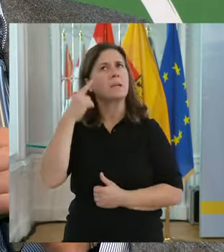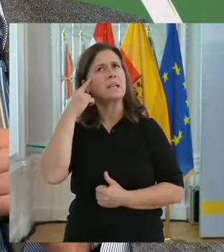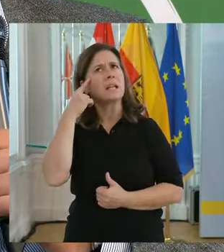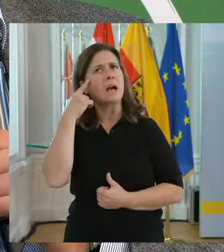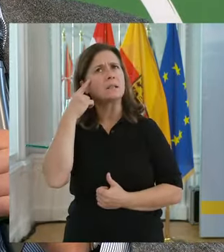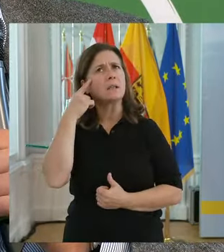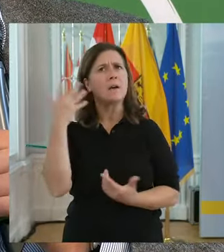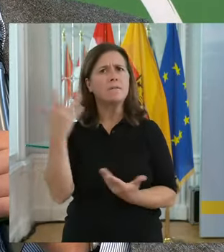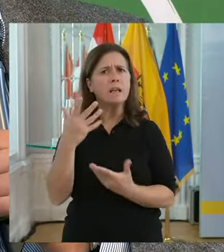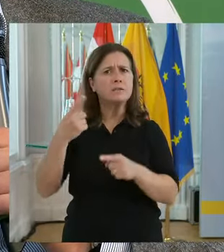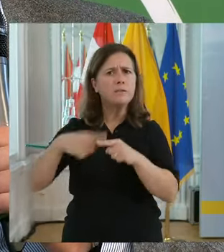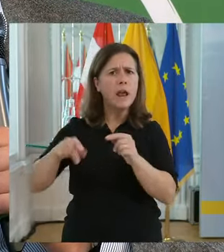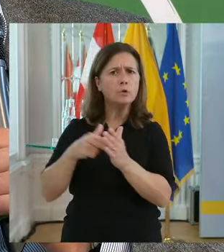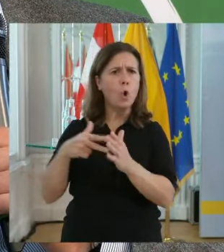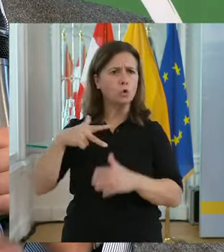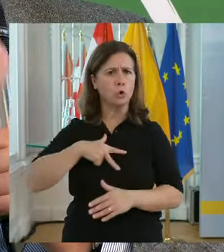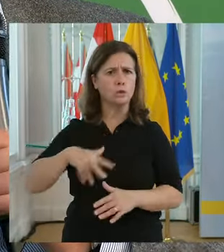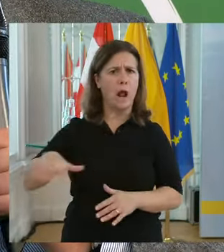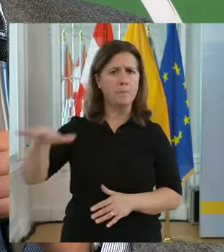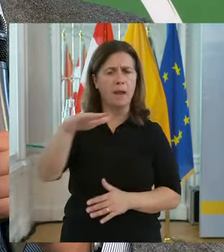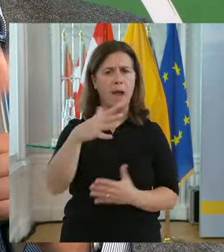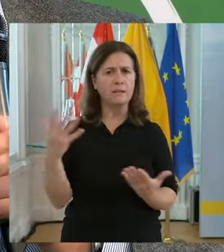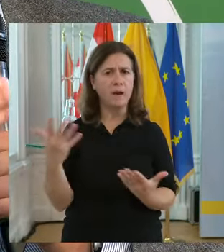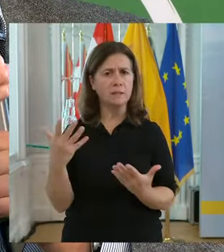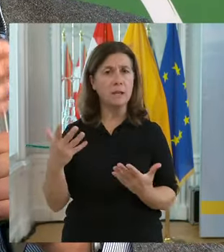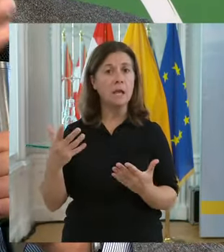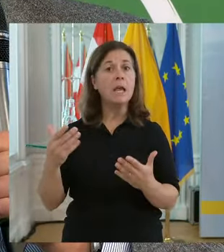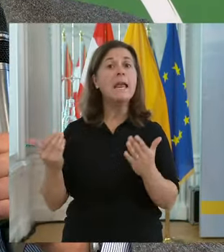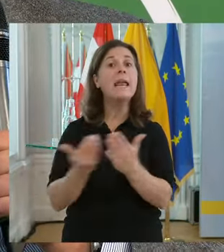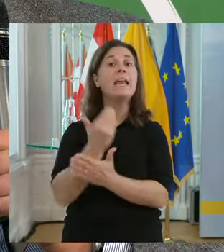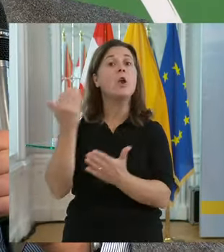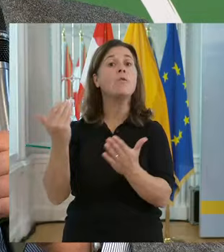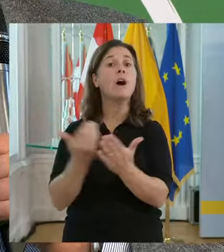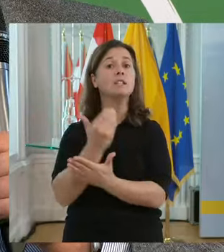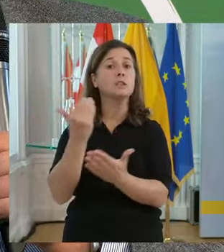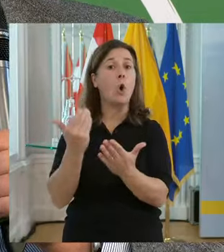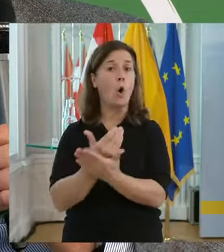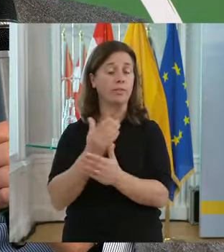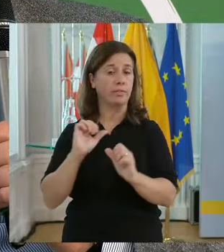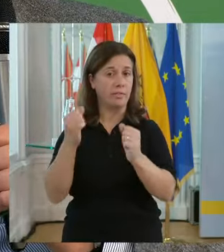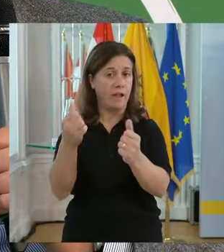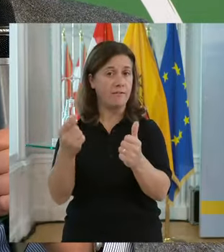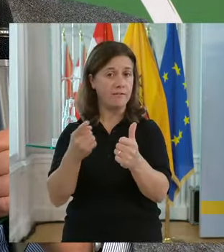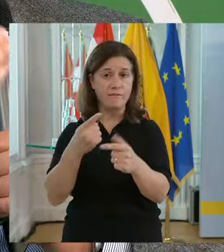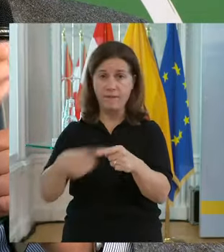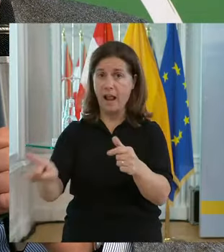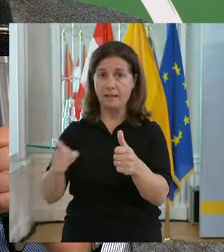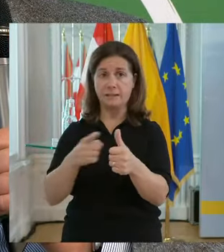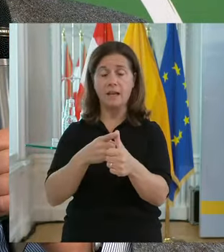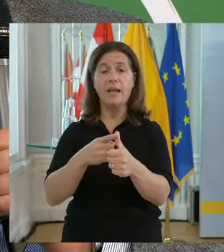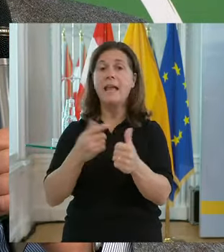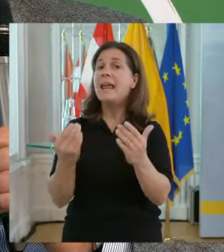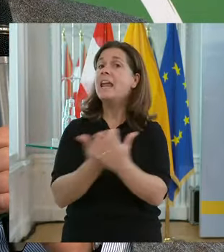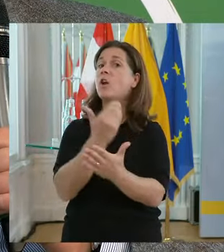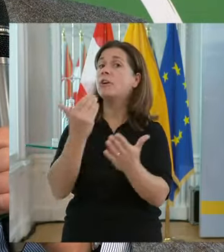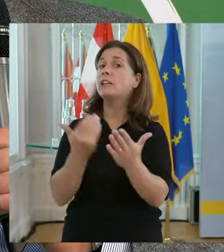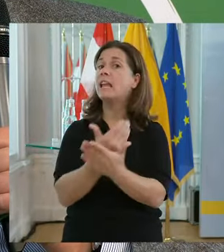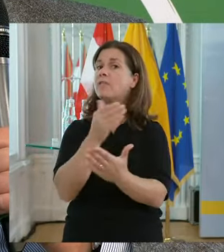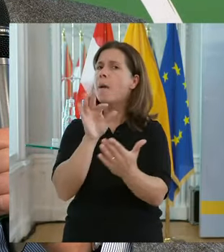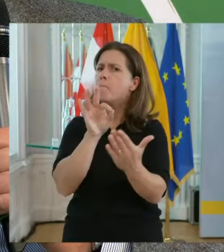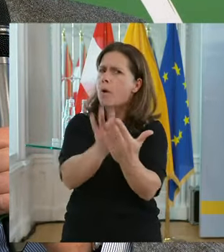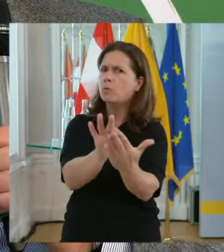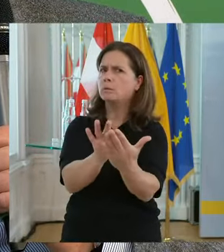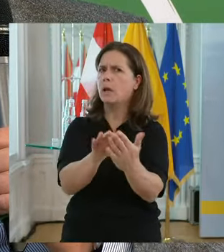fehlt im Sozialbereich, ist Innovation oder oftmals fehlt, ist innovative Akzente